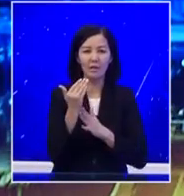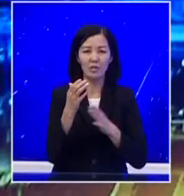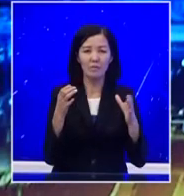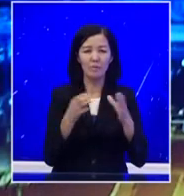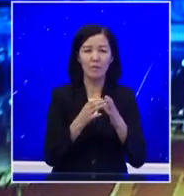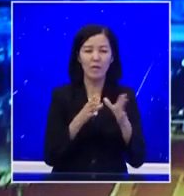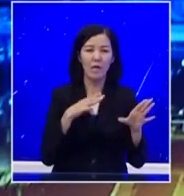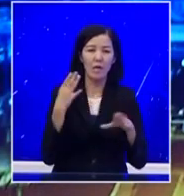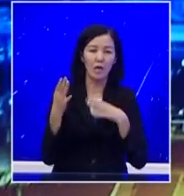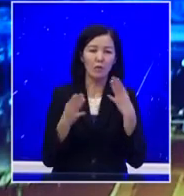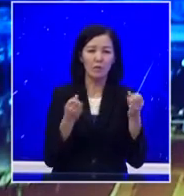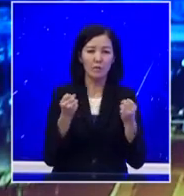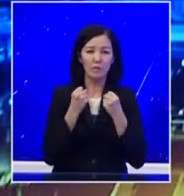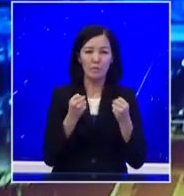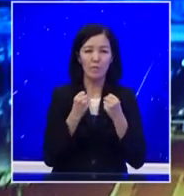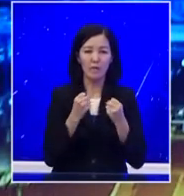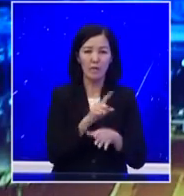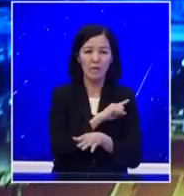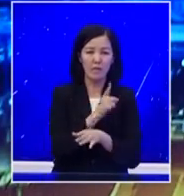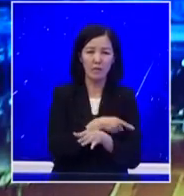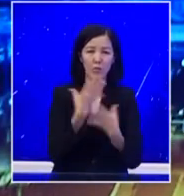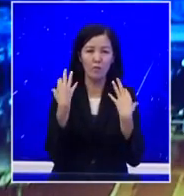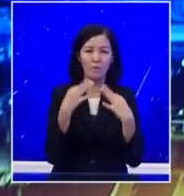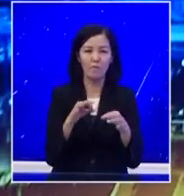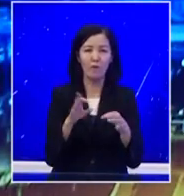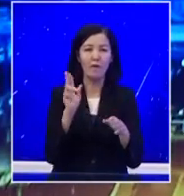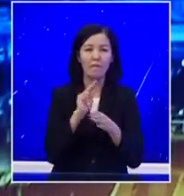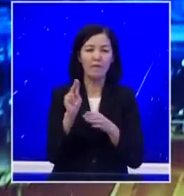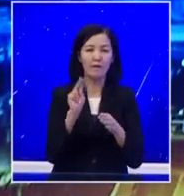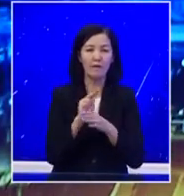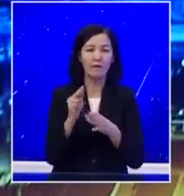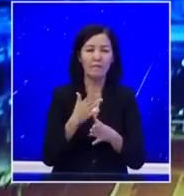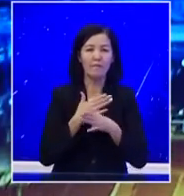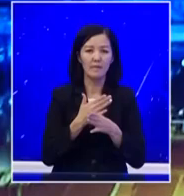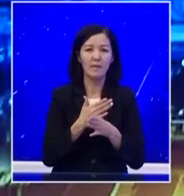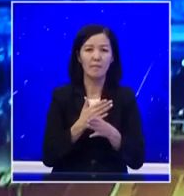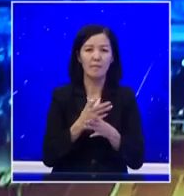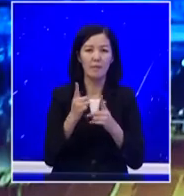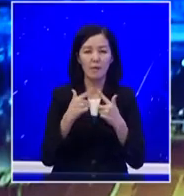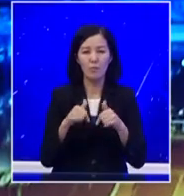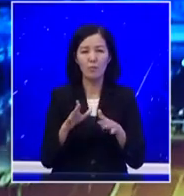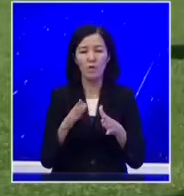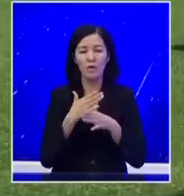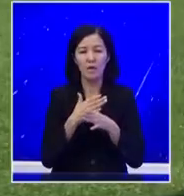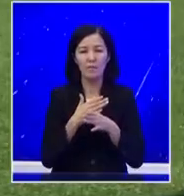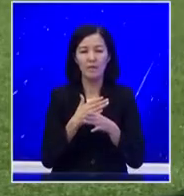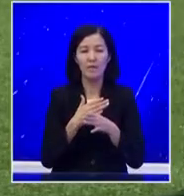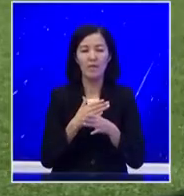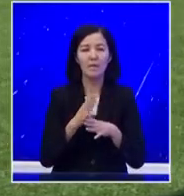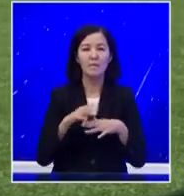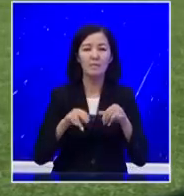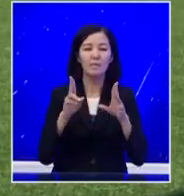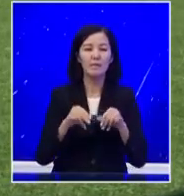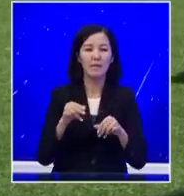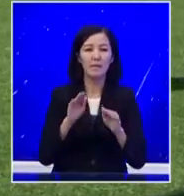бит будущем спортсменов тренирует не только силу и волю но и воспитывает взаимовыручку и коммуникабельность специализированная